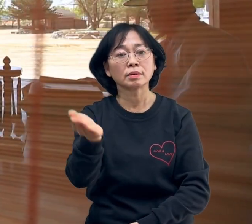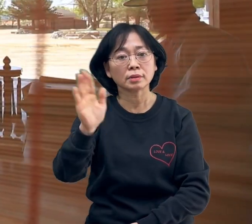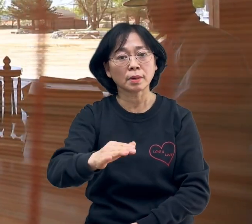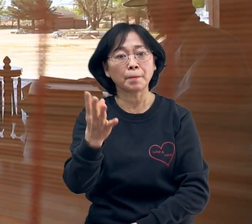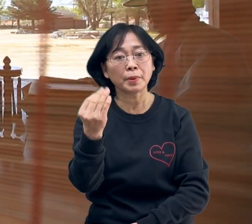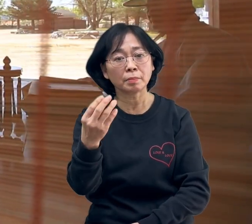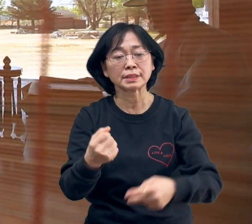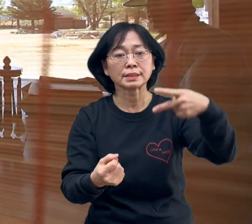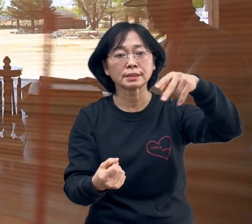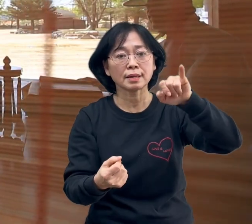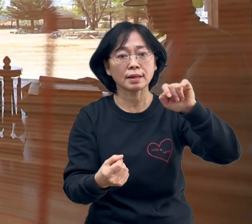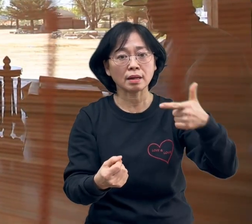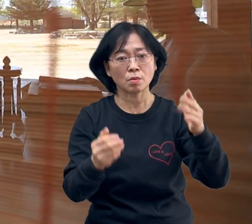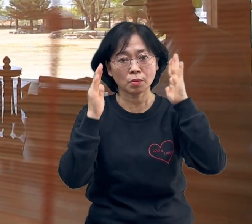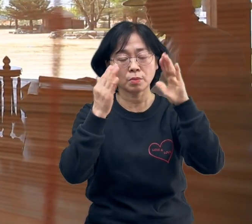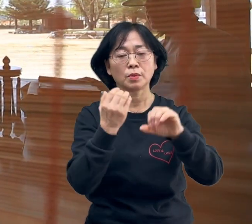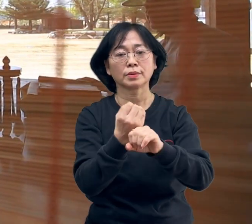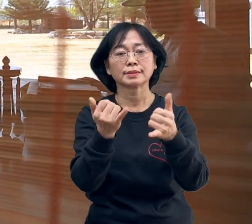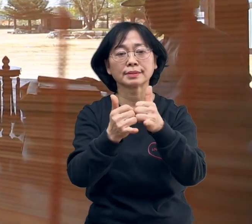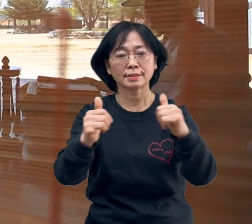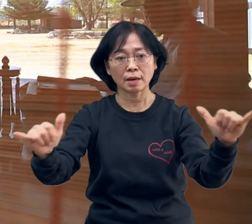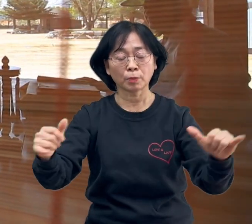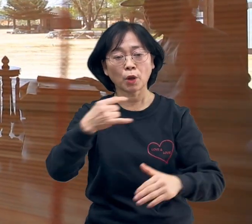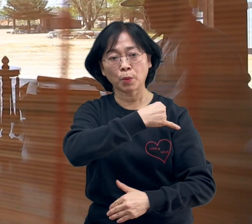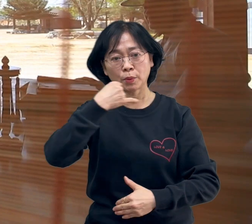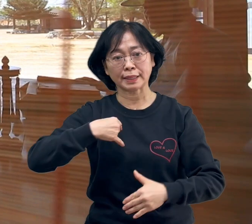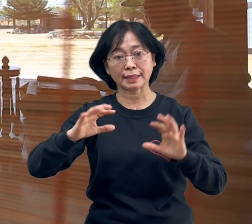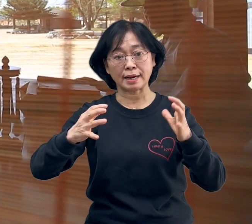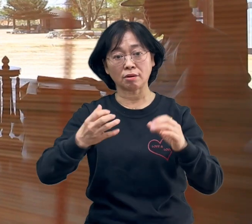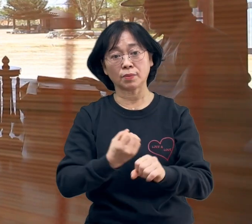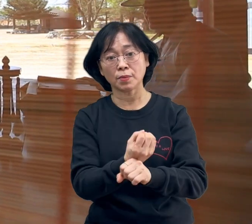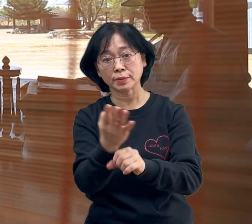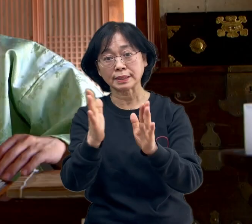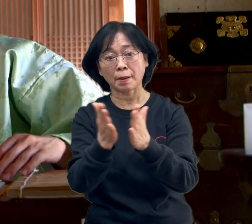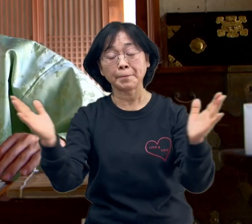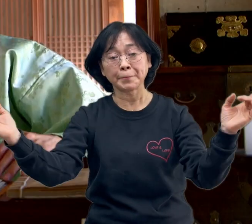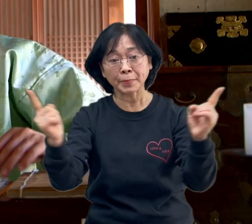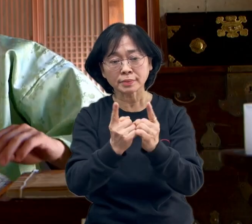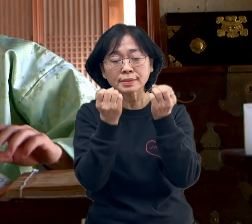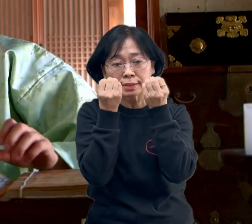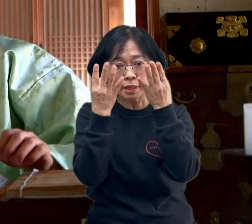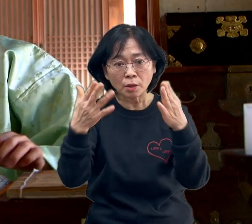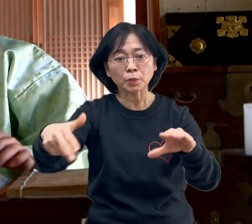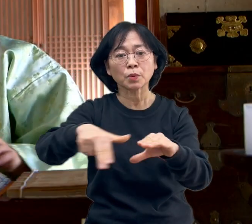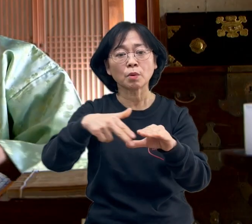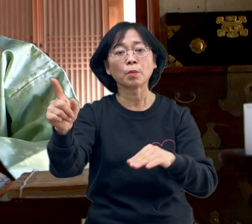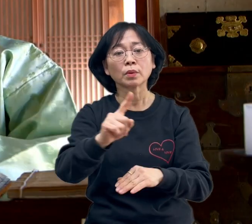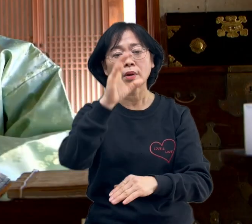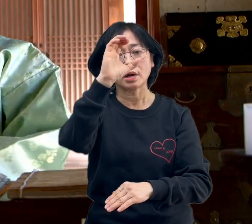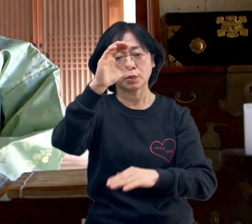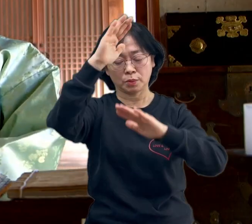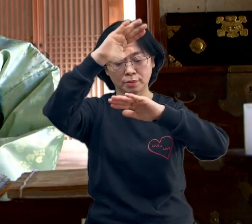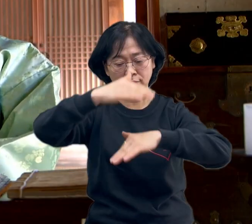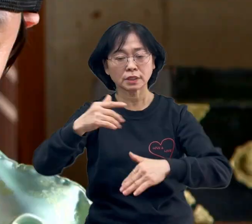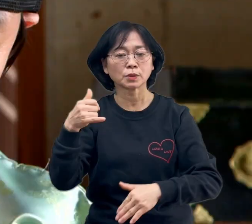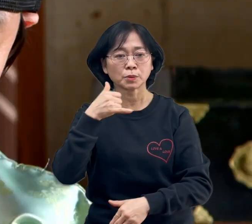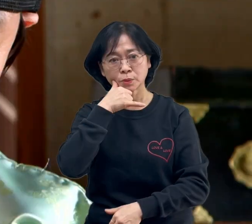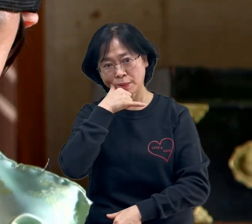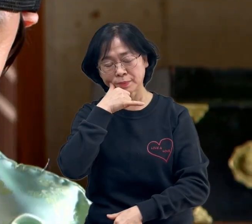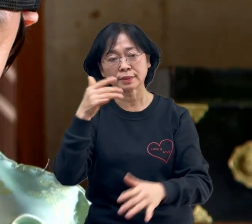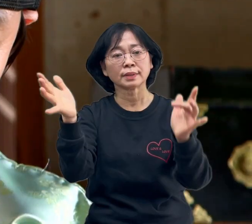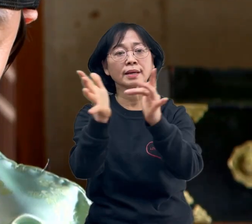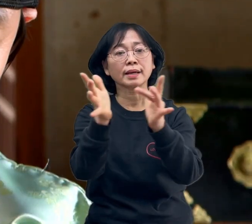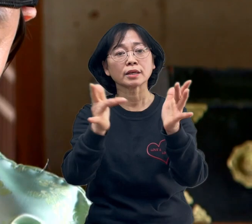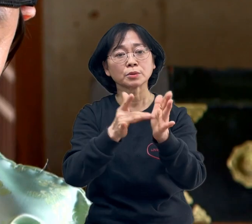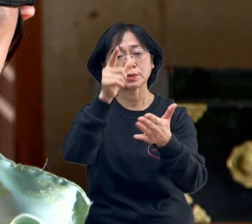그런데 일부 실학파 학자들은 중국을 통해 전래된 서적으로 접하게 된 새로운 종교, 천주교의 가르침에